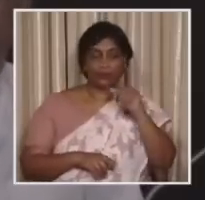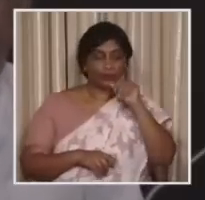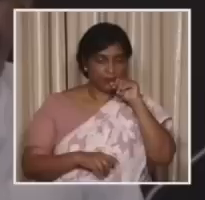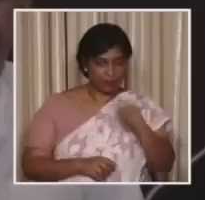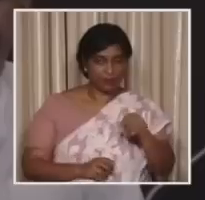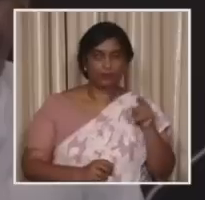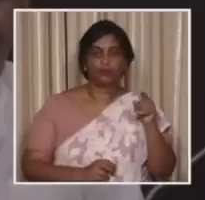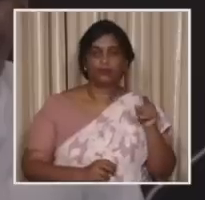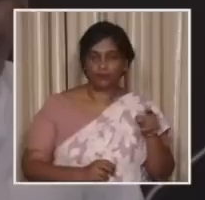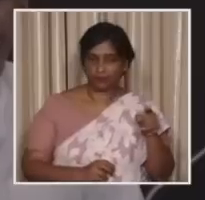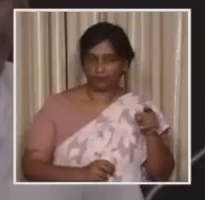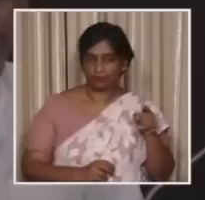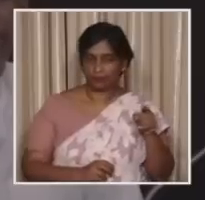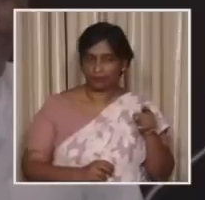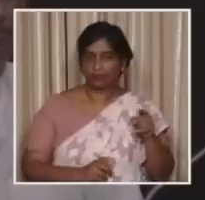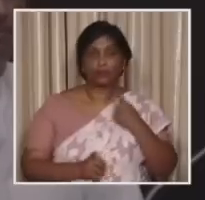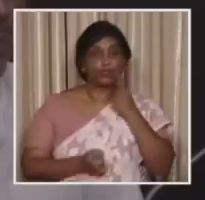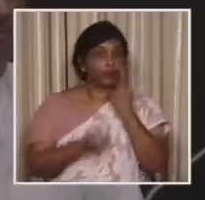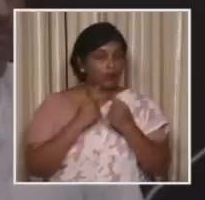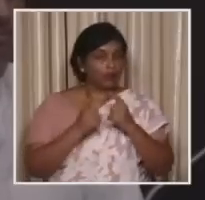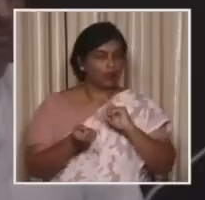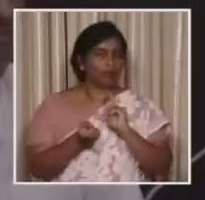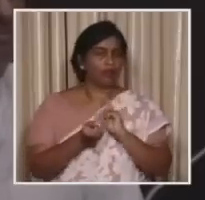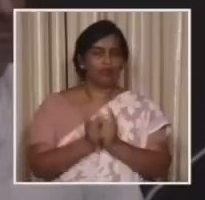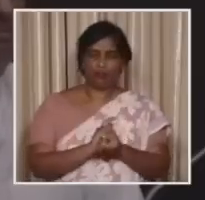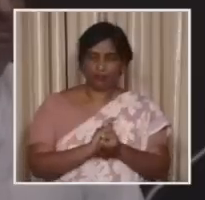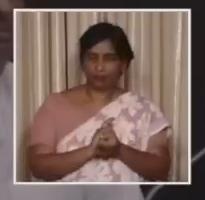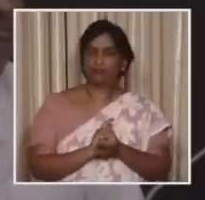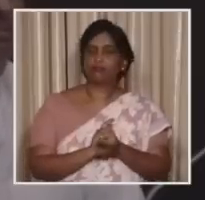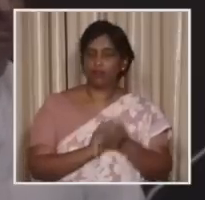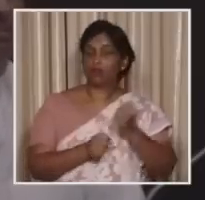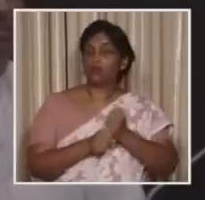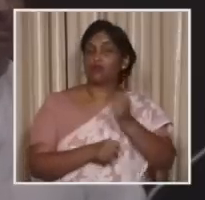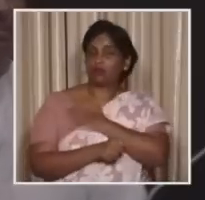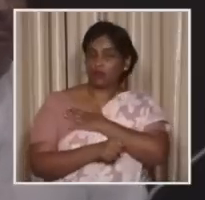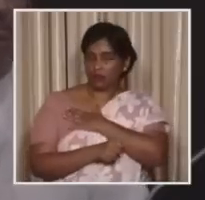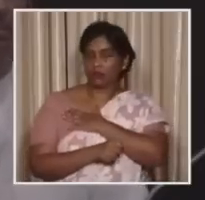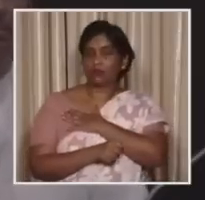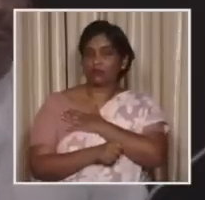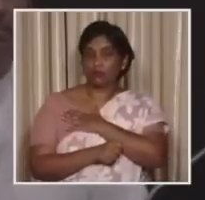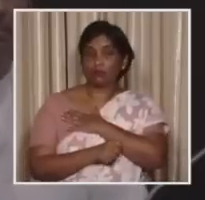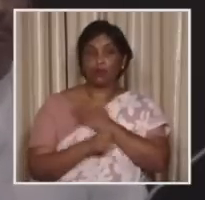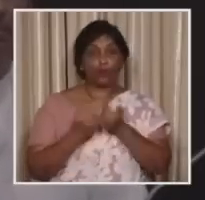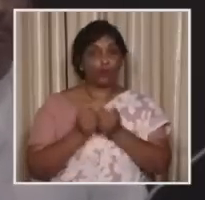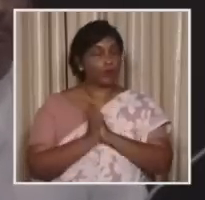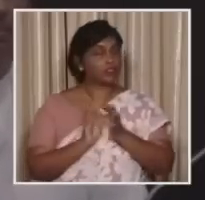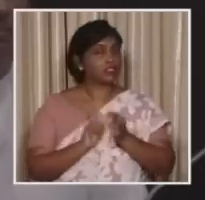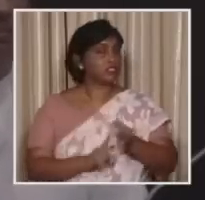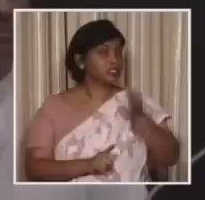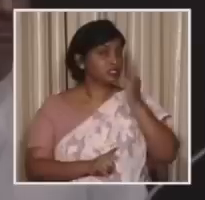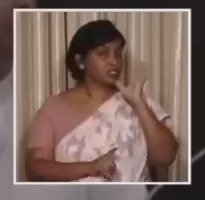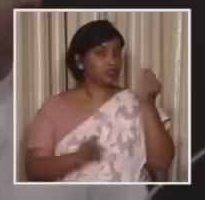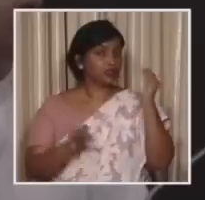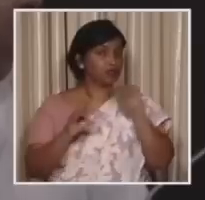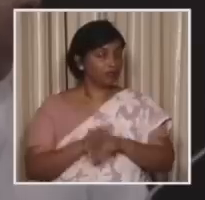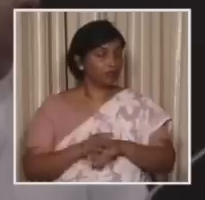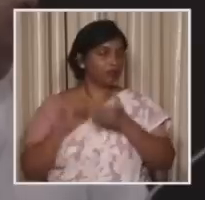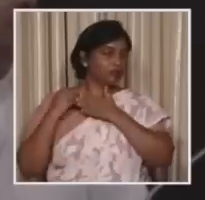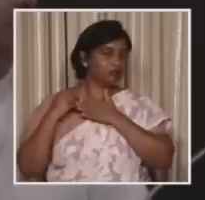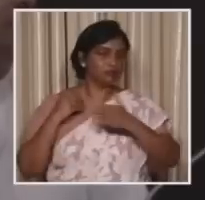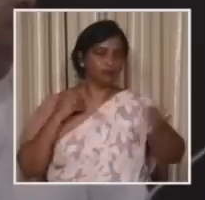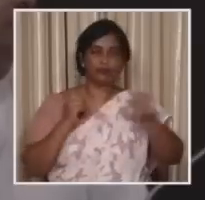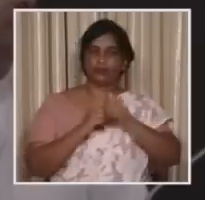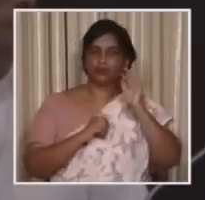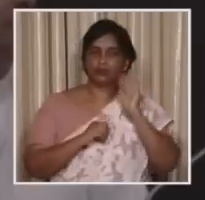පැහැදිලිවම මේ පරීක්ෂණ යටපත් කරන්න තමයි ගෝඨාභය රාජපක්ෂ තමන් ජනාධිපතිවරයා උණු ඉඳන් පටන්